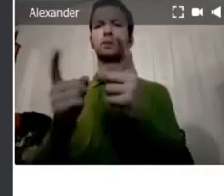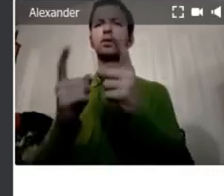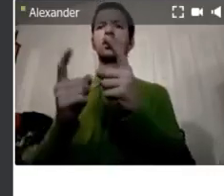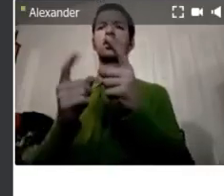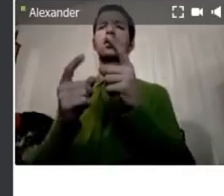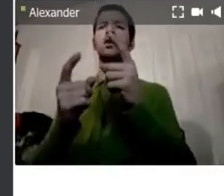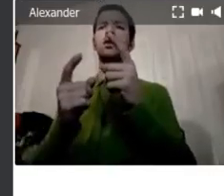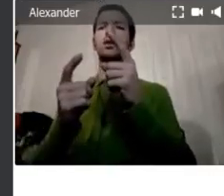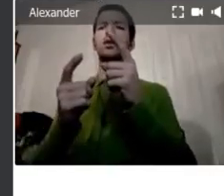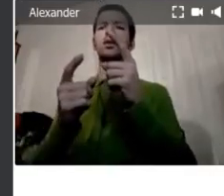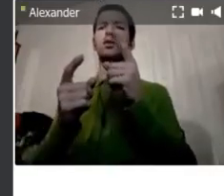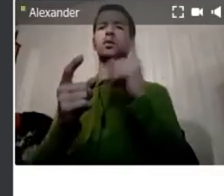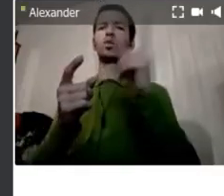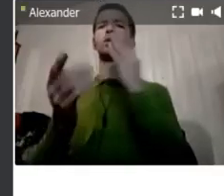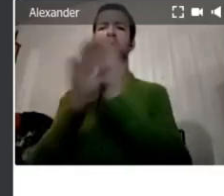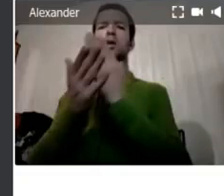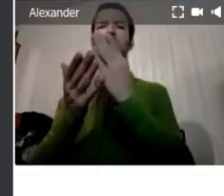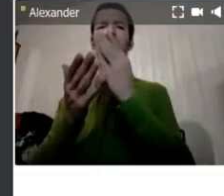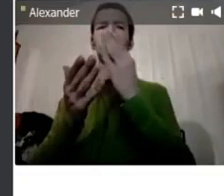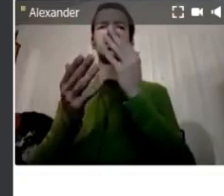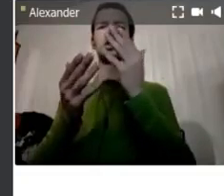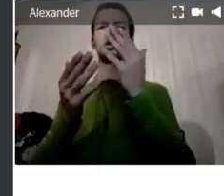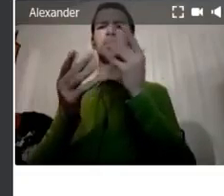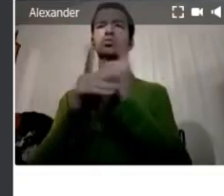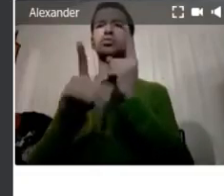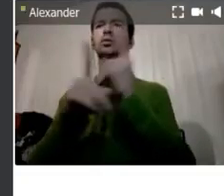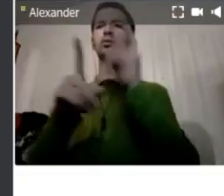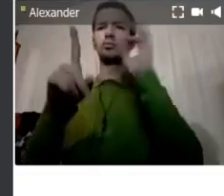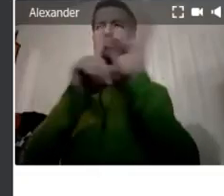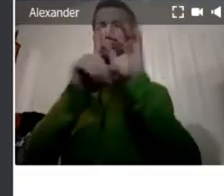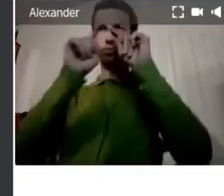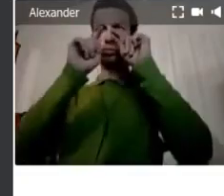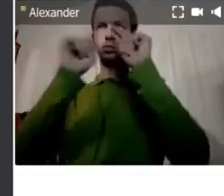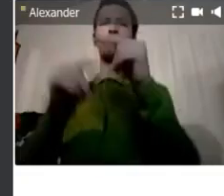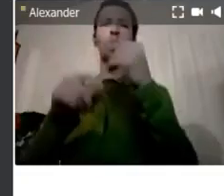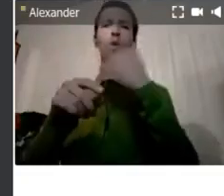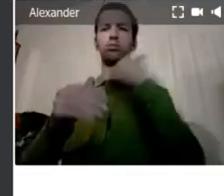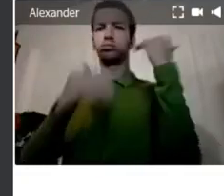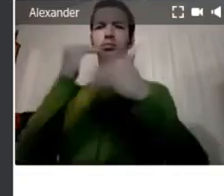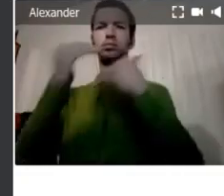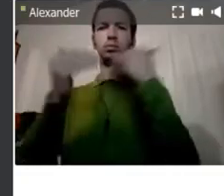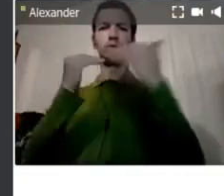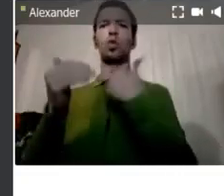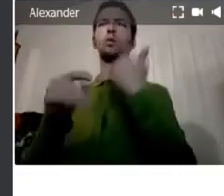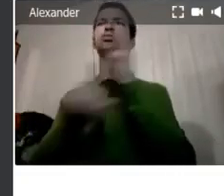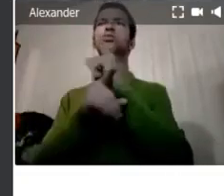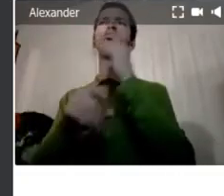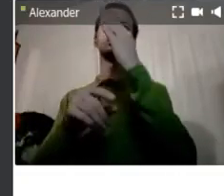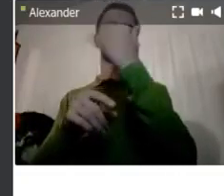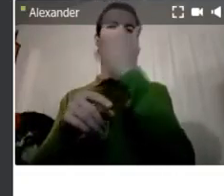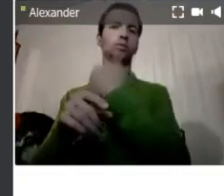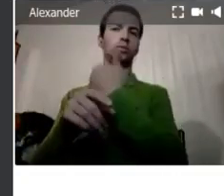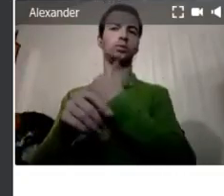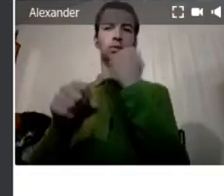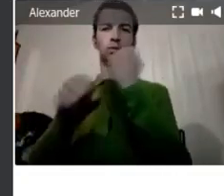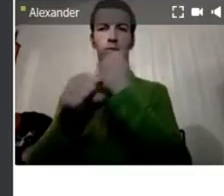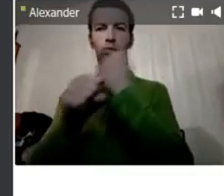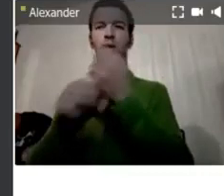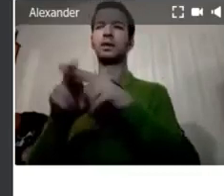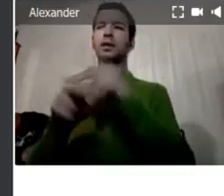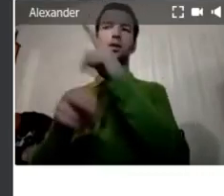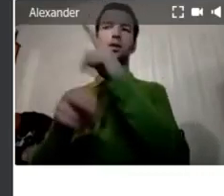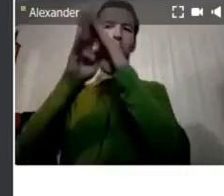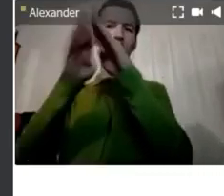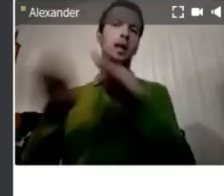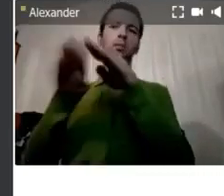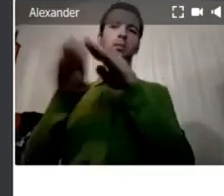потеряли, пирамидка закрылась. А здесь совсем другой подход, то есть компания работает с 2010 года, сейчас 2019 год, 9 лет